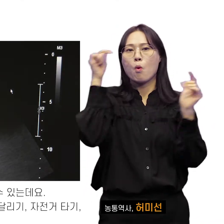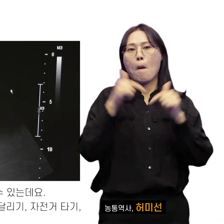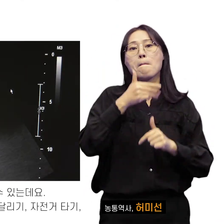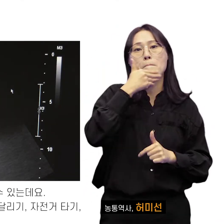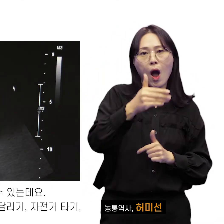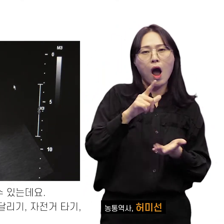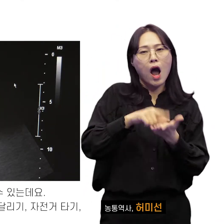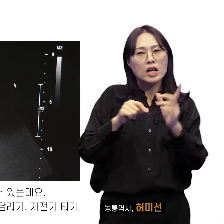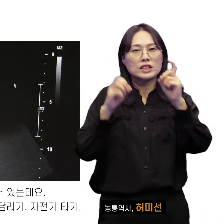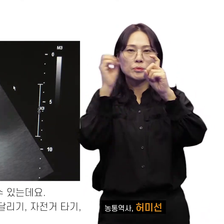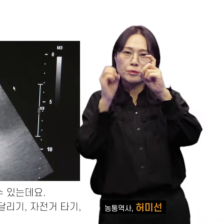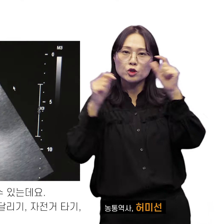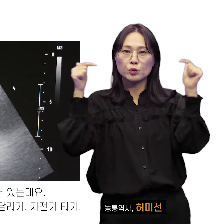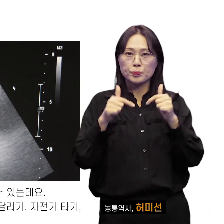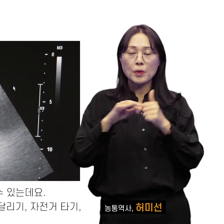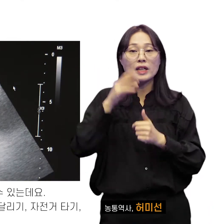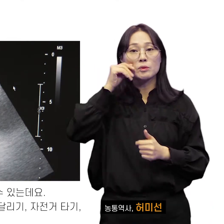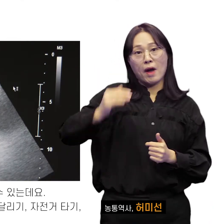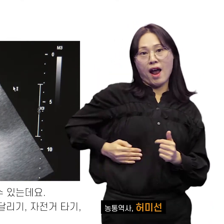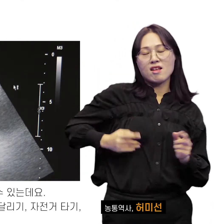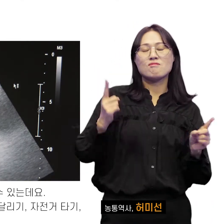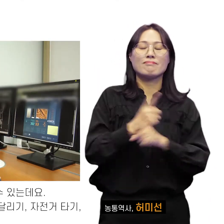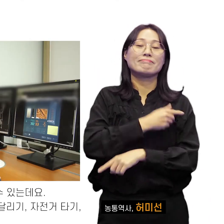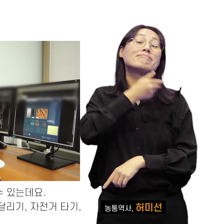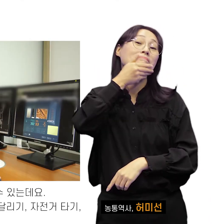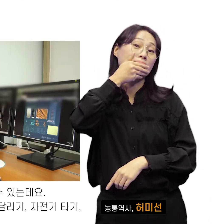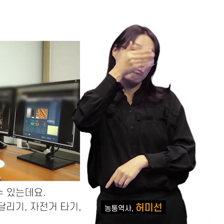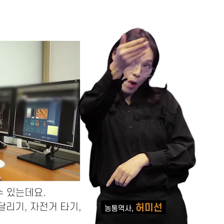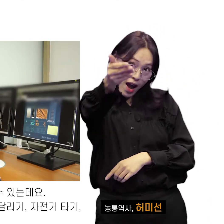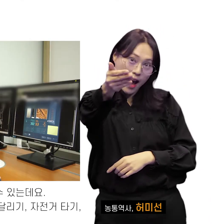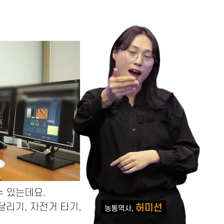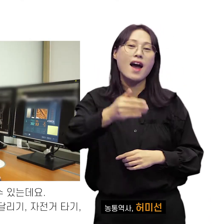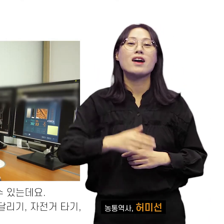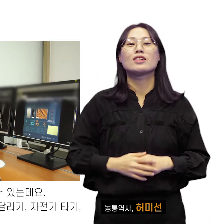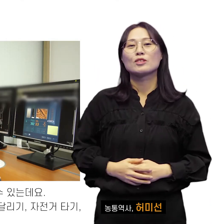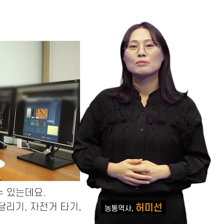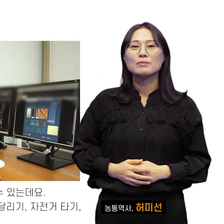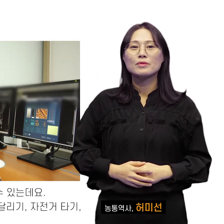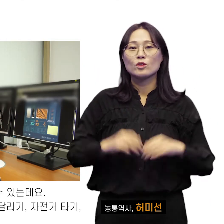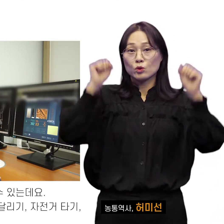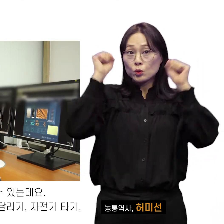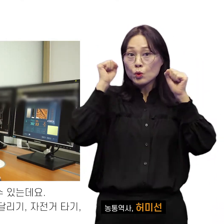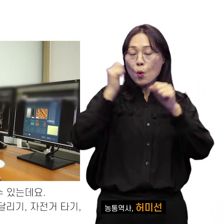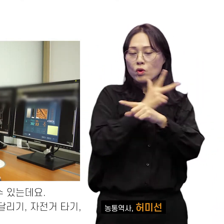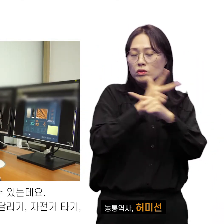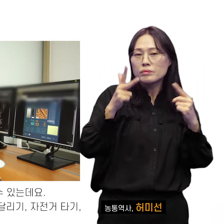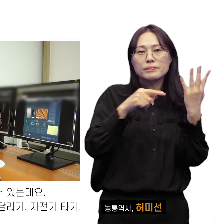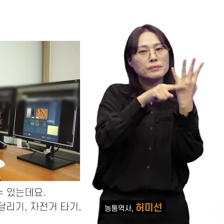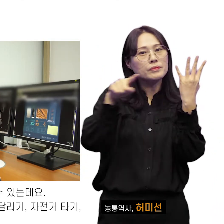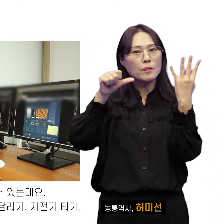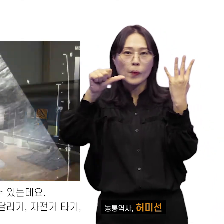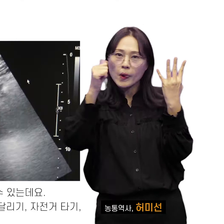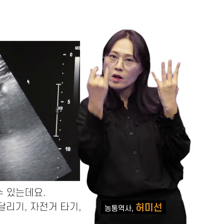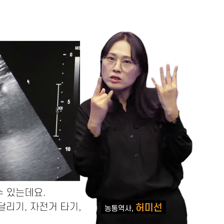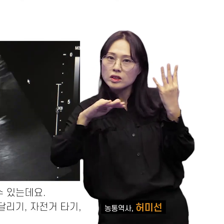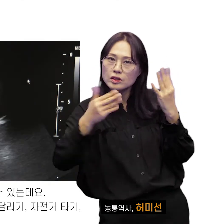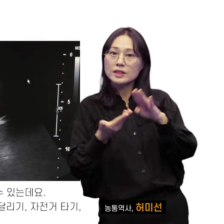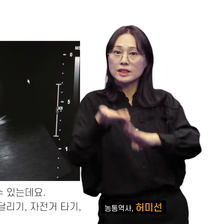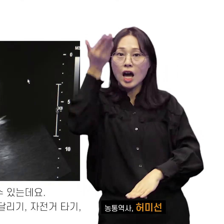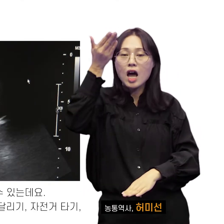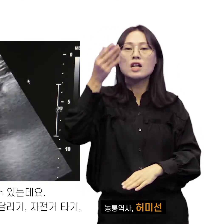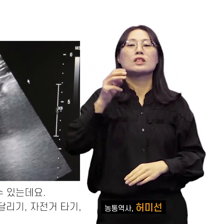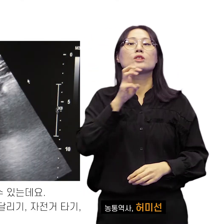약 10%를 줄이면 지방간을 개선할 수 있는데요. 운동은 주 4에서 5회 이상 30분